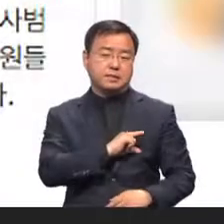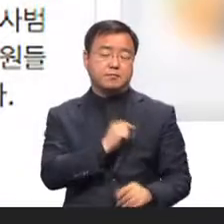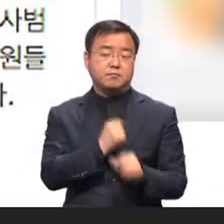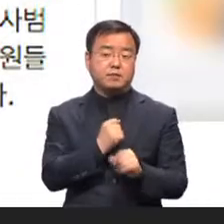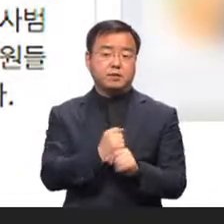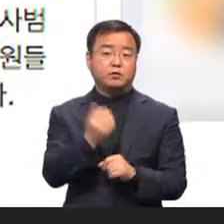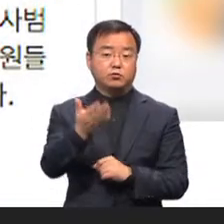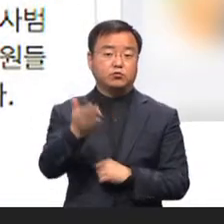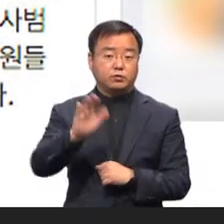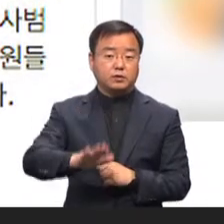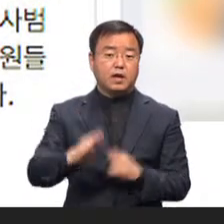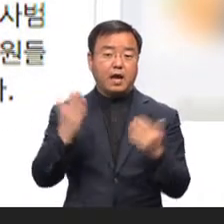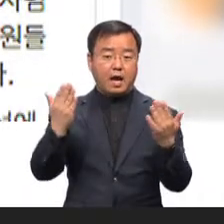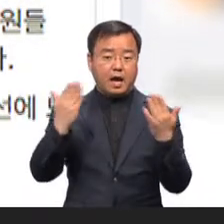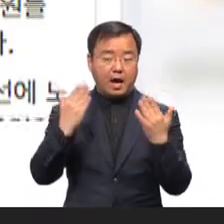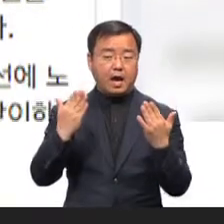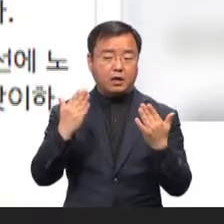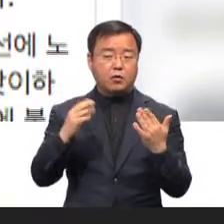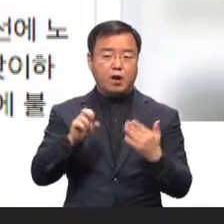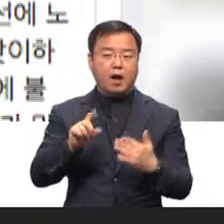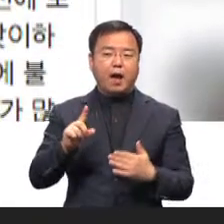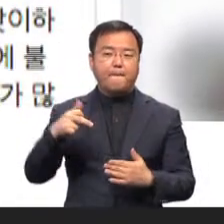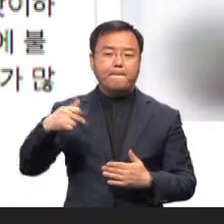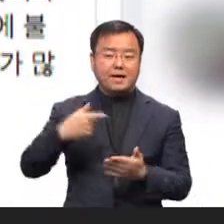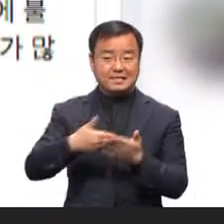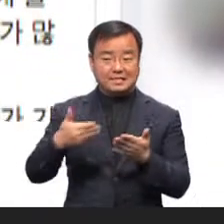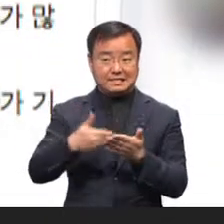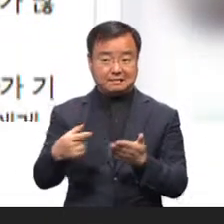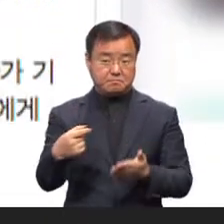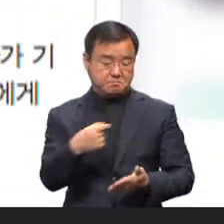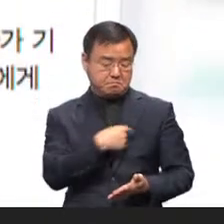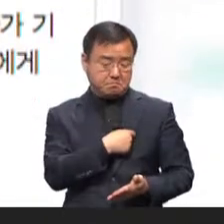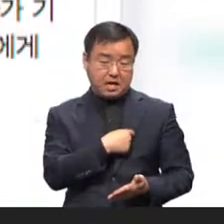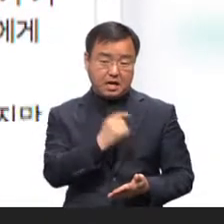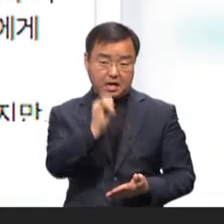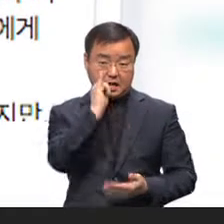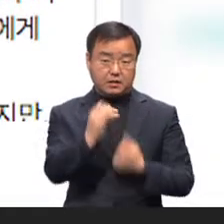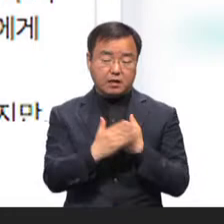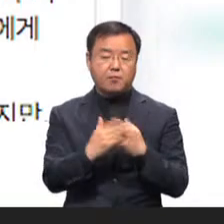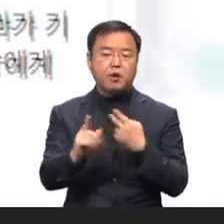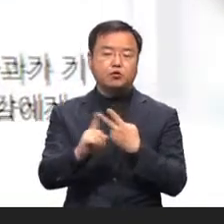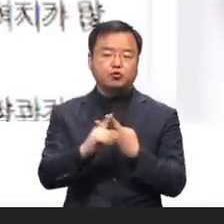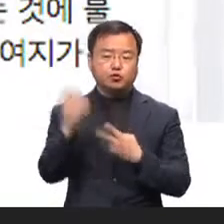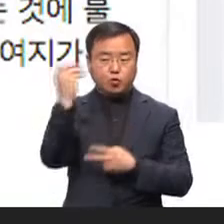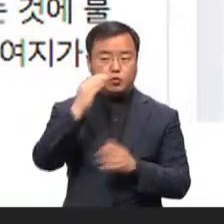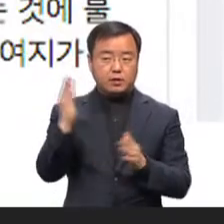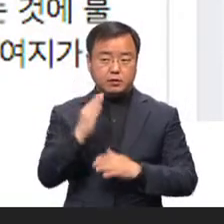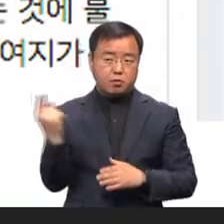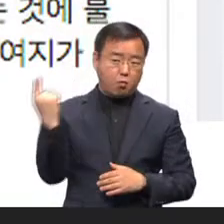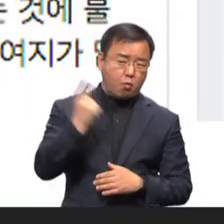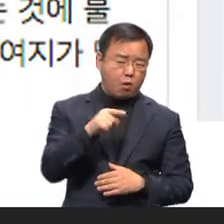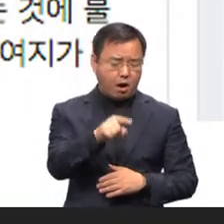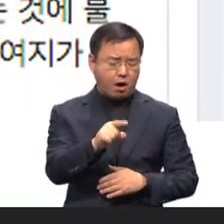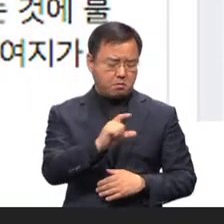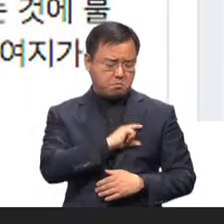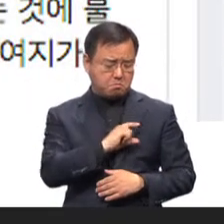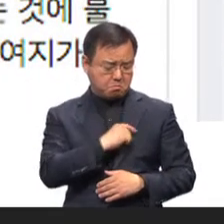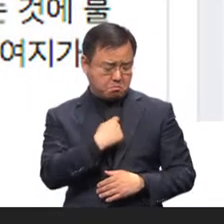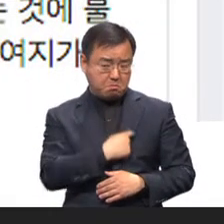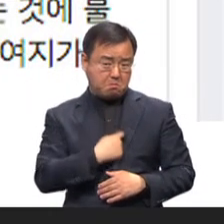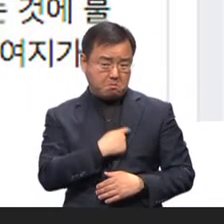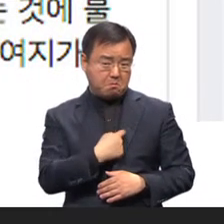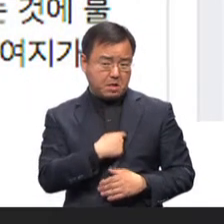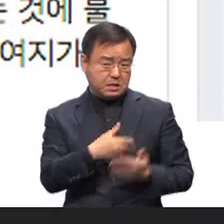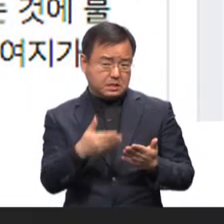그 명찰에 학교 마크가 새겨져 있다는 거예요 4 그러면 중고등학생들이 교생선생님 들어오시면 교생 선생님 들의 명찰에 학교